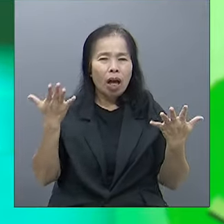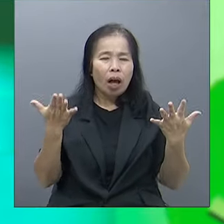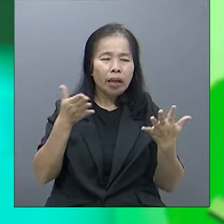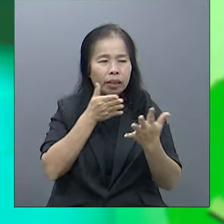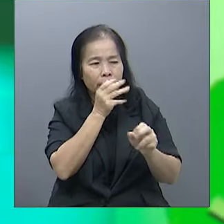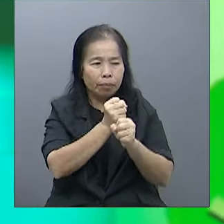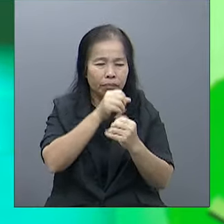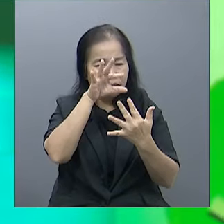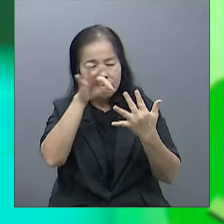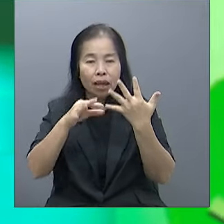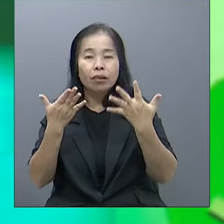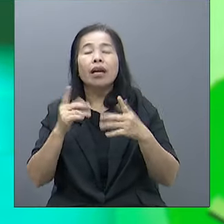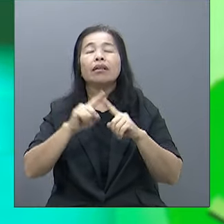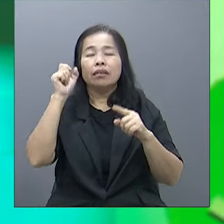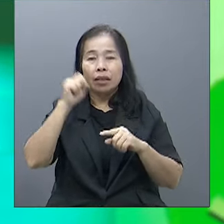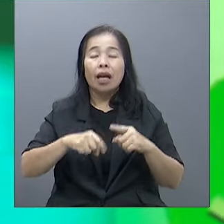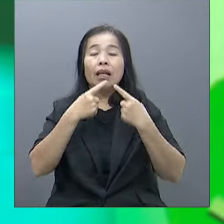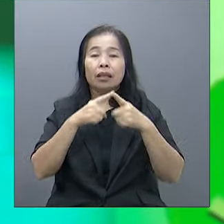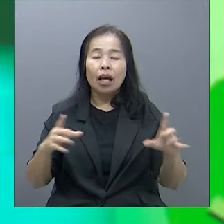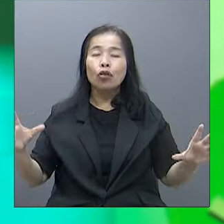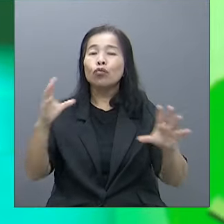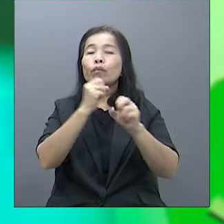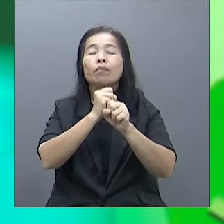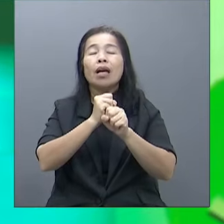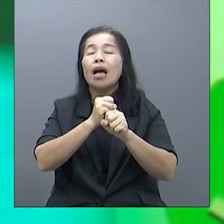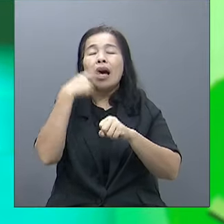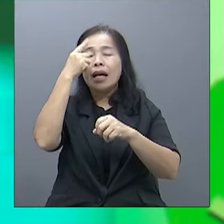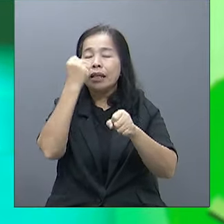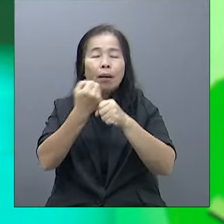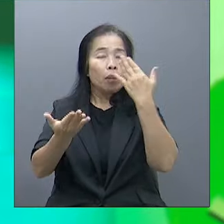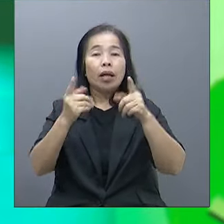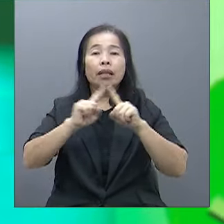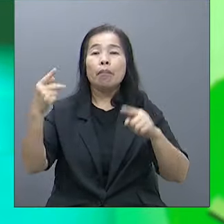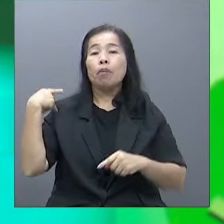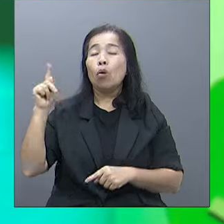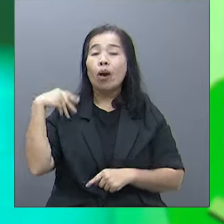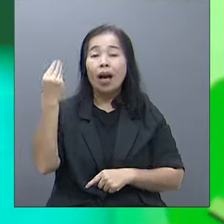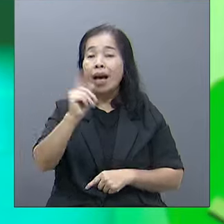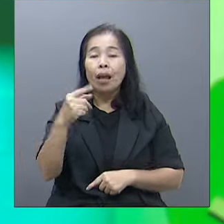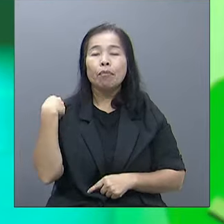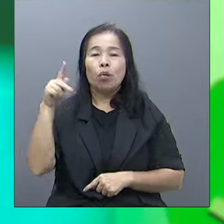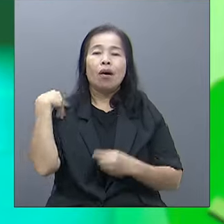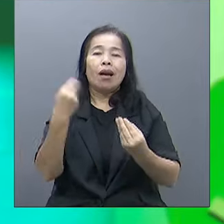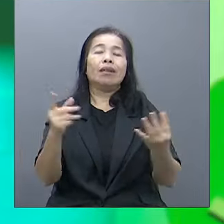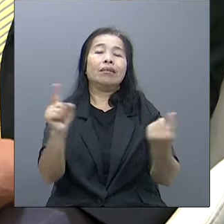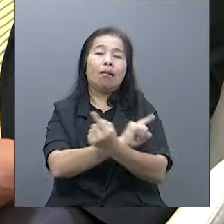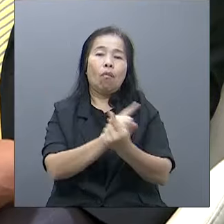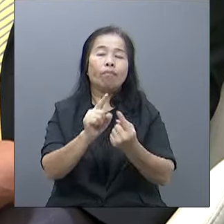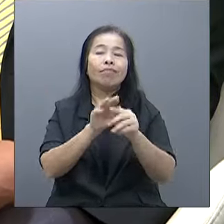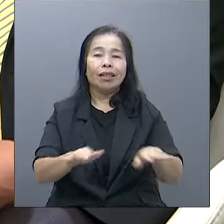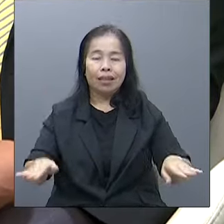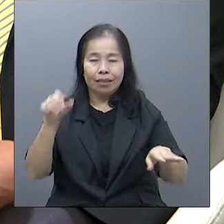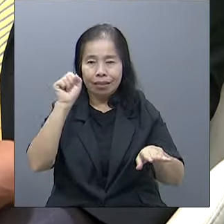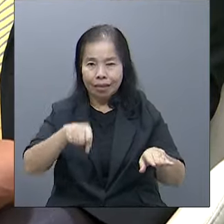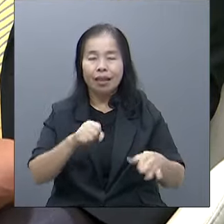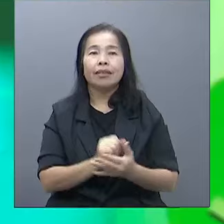กันยังไงถูกไหมคะแต่ทั้งหมดสุดท้ายแล้วเนี่ยไม่ว่าจะเป็นใครก็แล้วแต่สิ่งที่มันจะเกิดขึ้นก็คือผลดีภาพรวมของสังคมบ้านเรานั่นเองนะคะ เพื่อเด็กด้